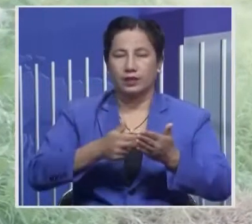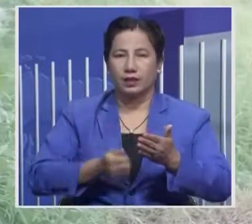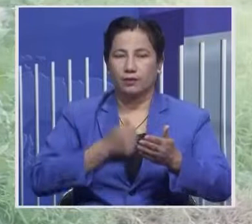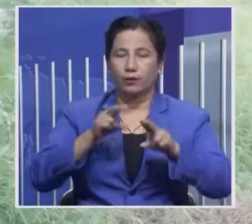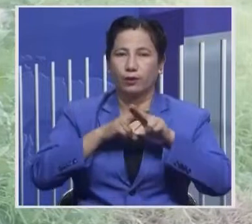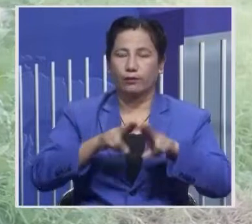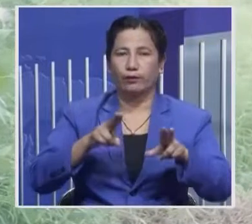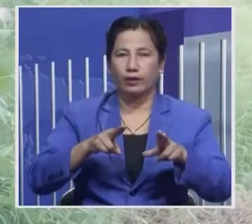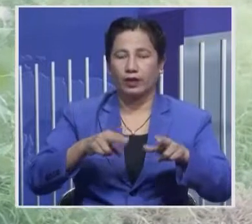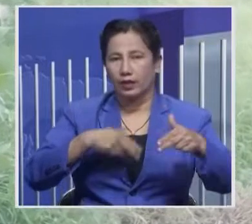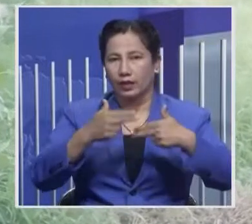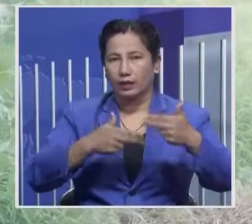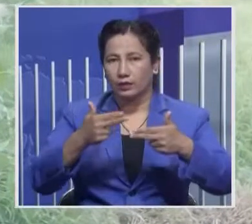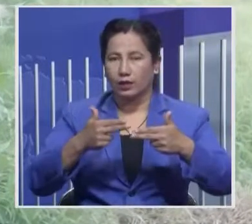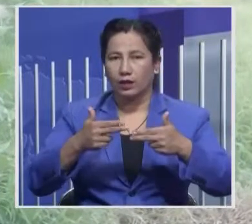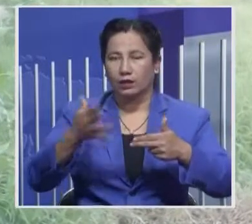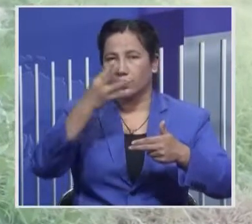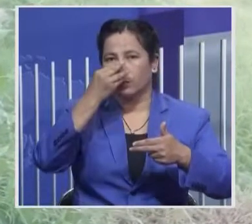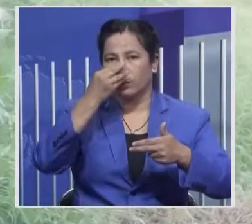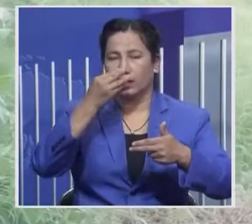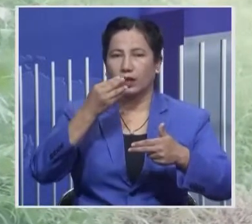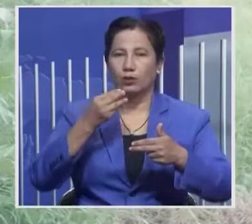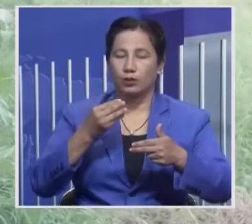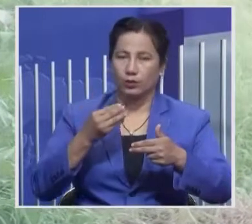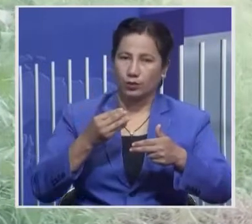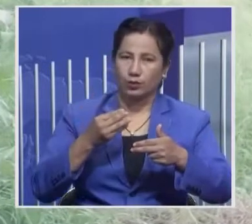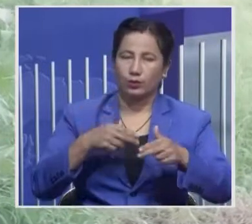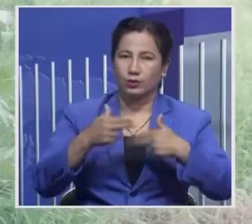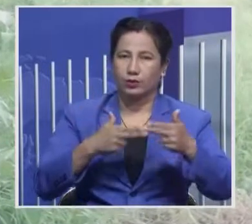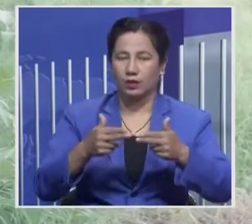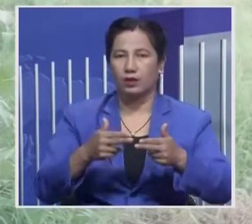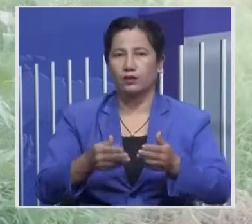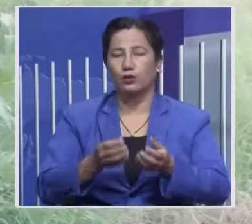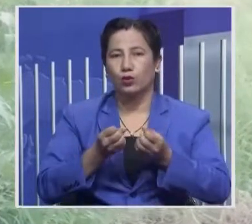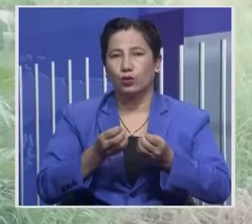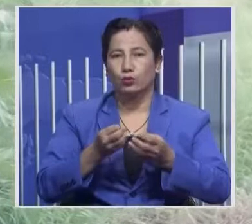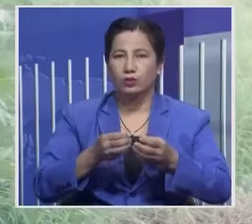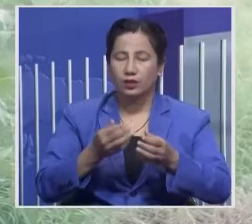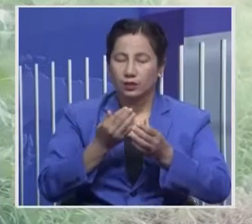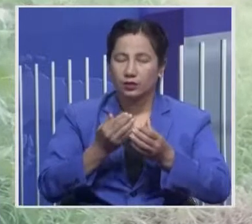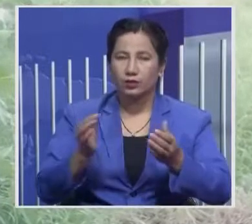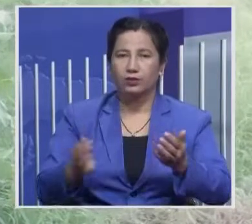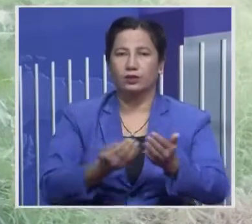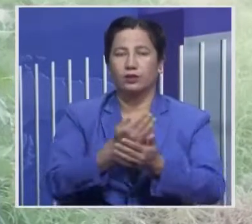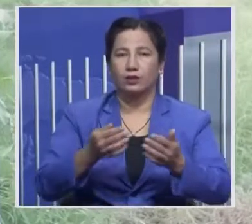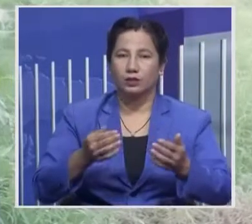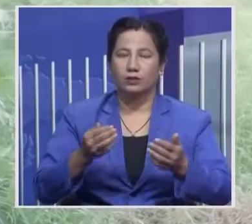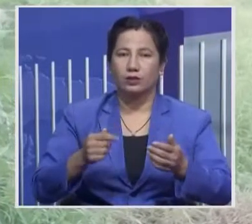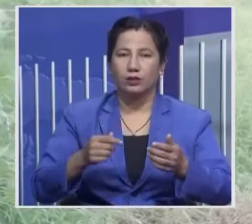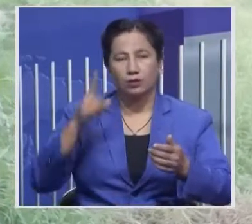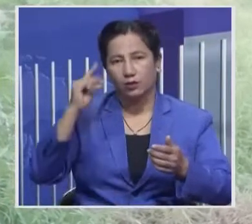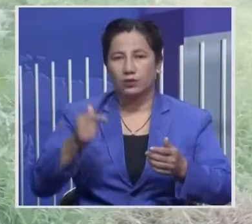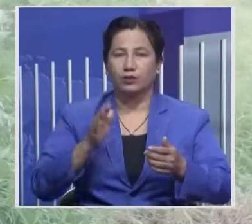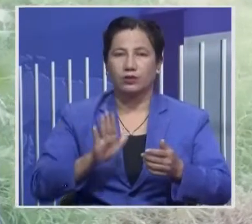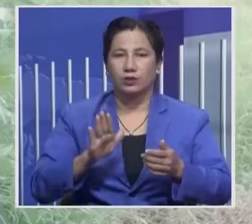पूजा रीति रिवाज हमारे पुराने देवथान सहित के पूजा सहित लेके बचाई पड़ना जरूरी बा। एक